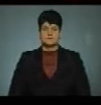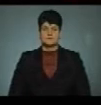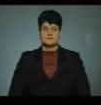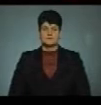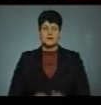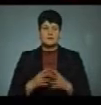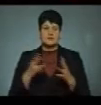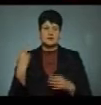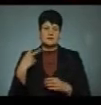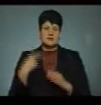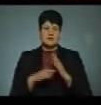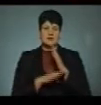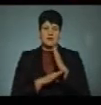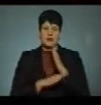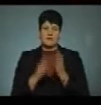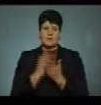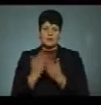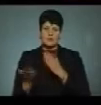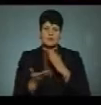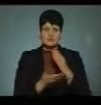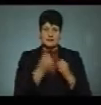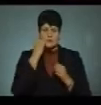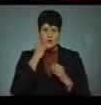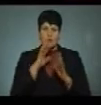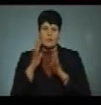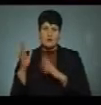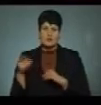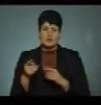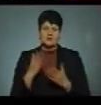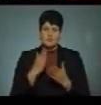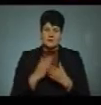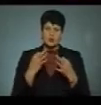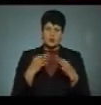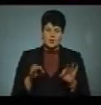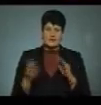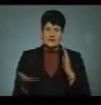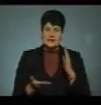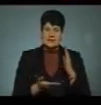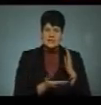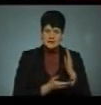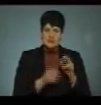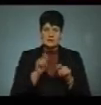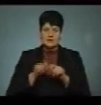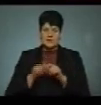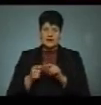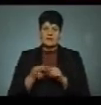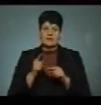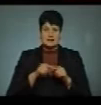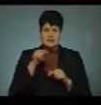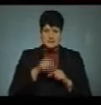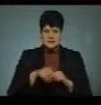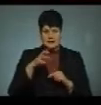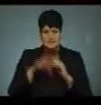Понад 20 дерев мають зрізати в старому парку Тернополя. Чи мають працівники парку дозвіл на зрізку та чи обстежували ці дерева